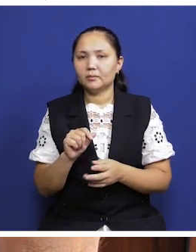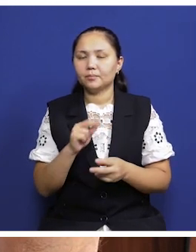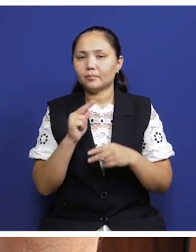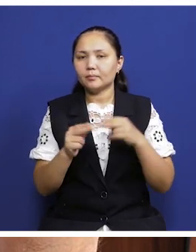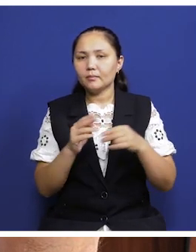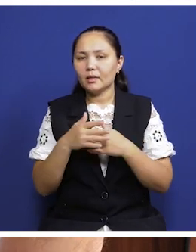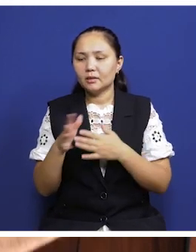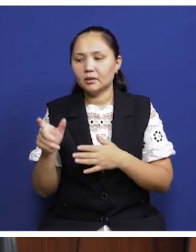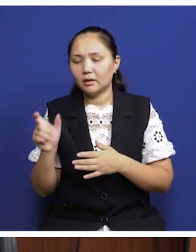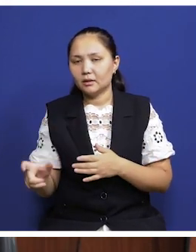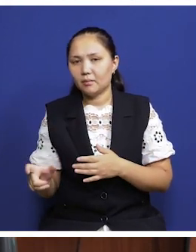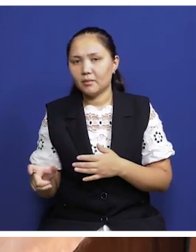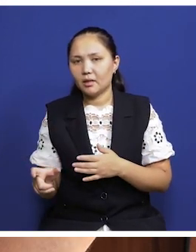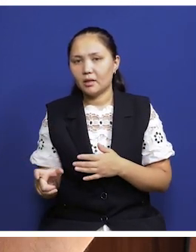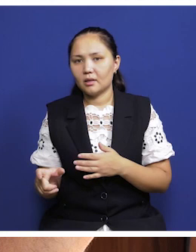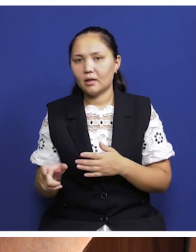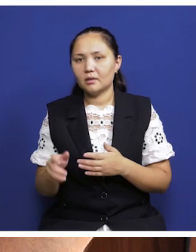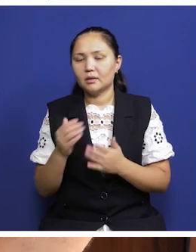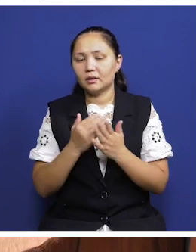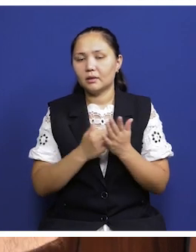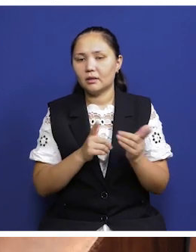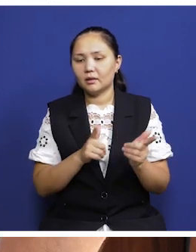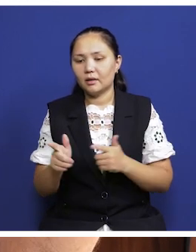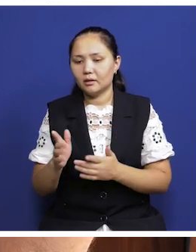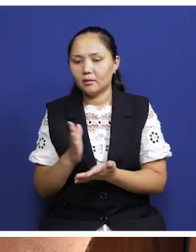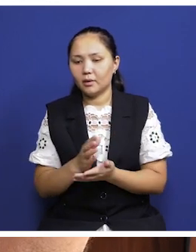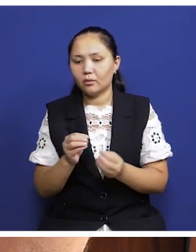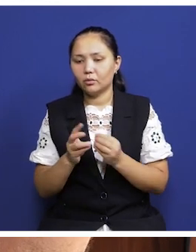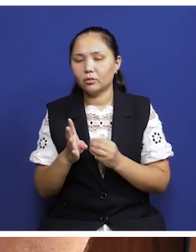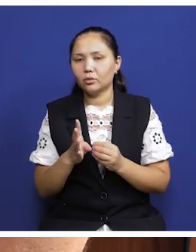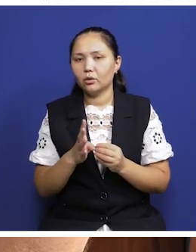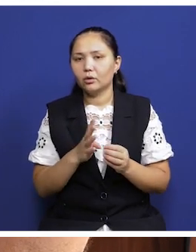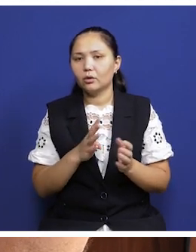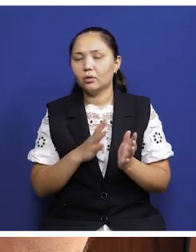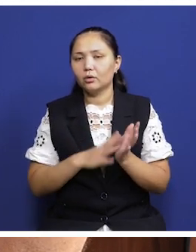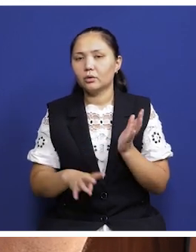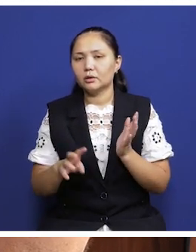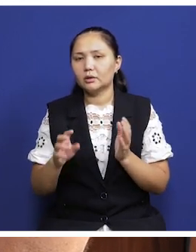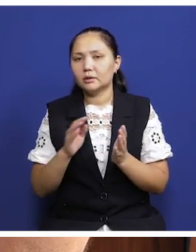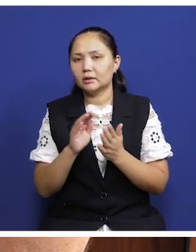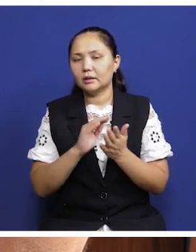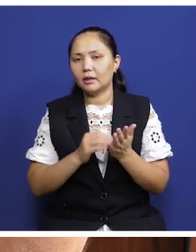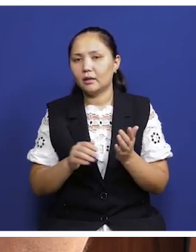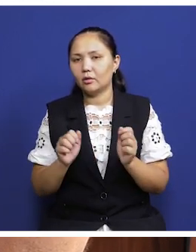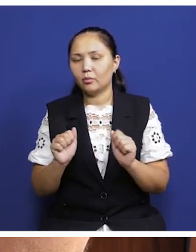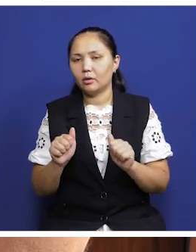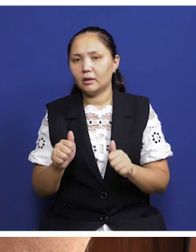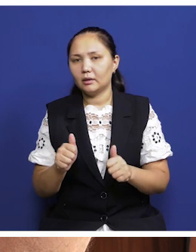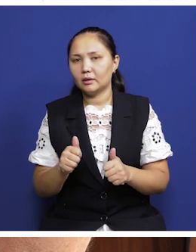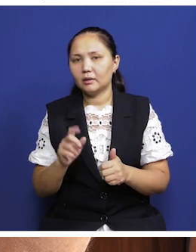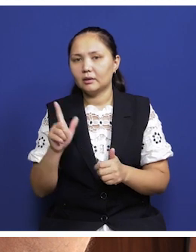деген азаматтар құжаттарын дайындау үстінде. Өйткені ол жерде 19 құжаттың мониторингі бар. Залогтар қою сияқты